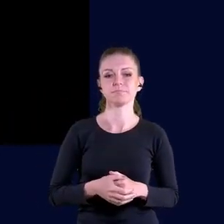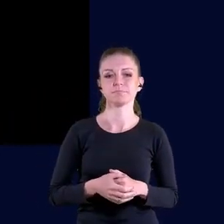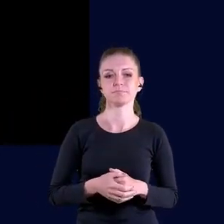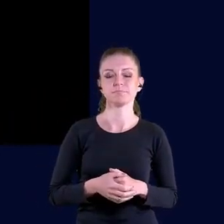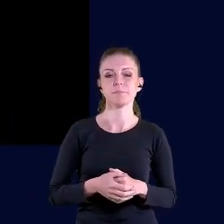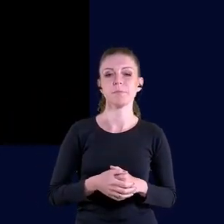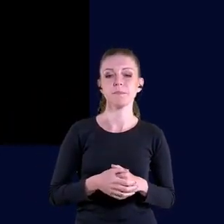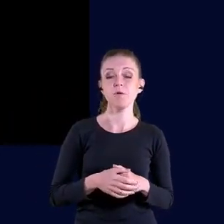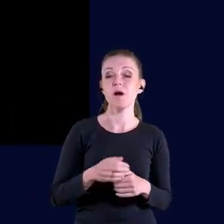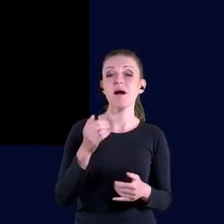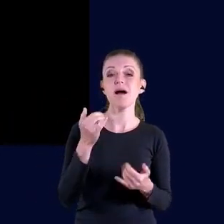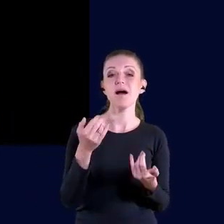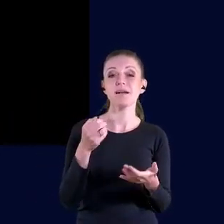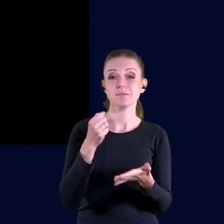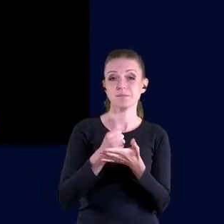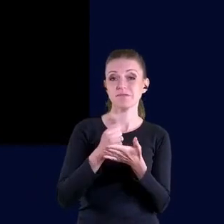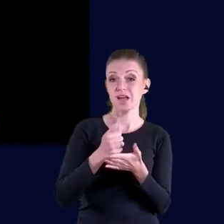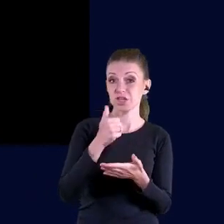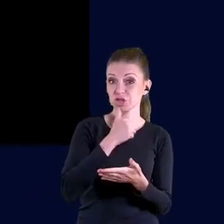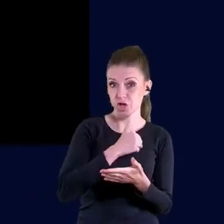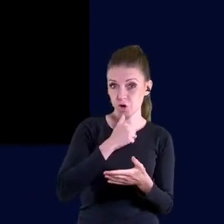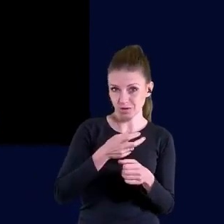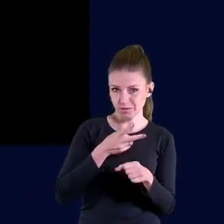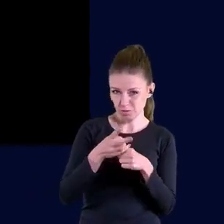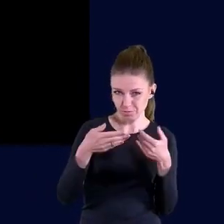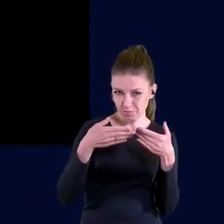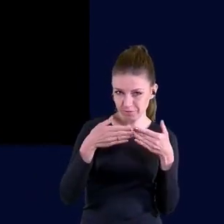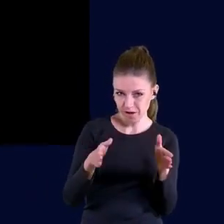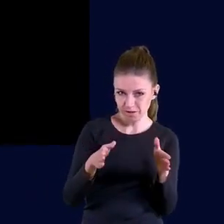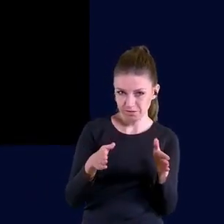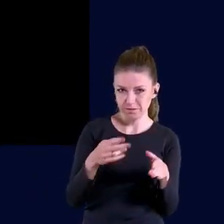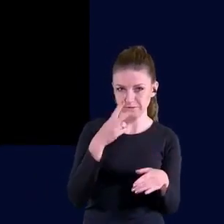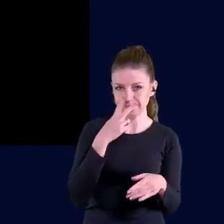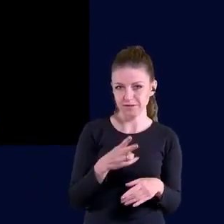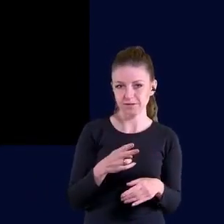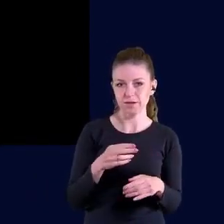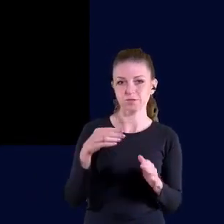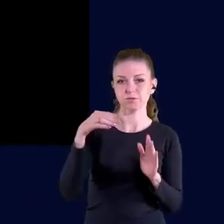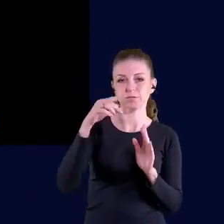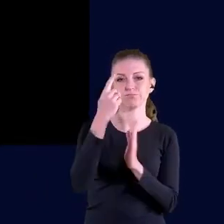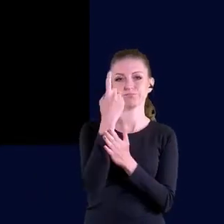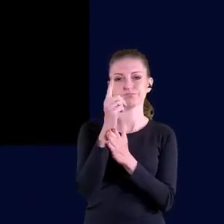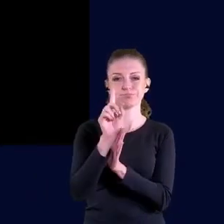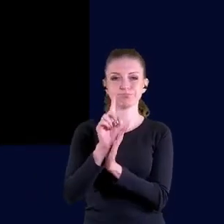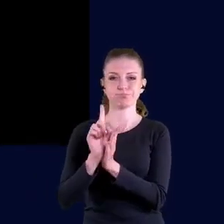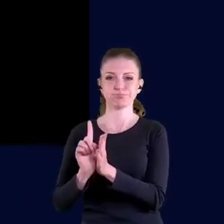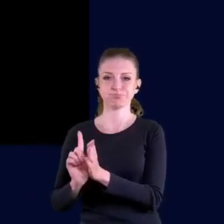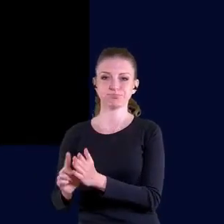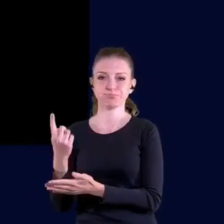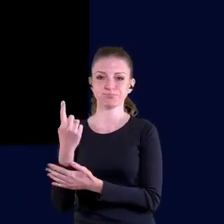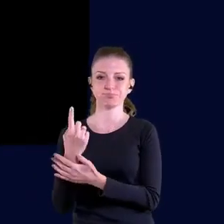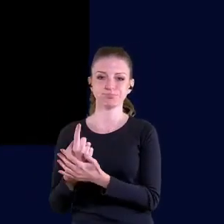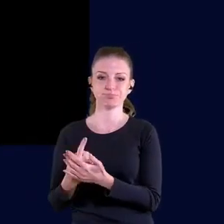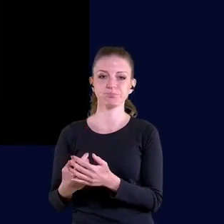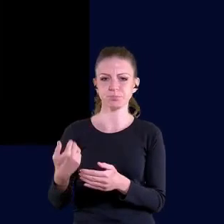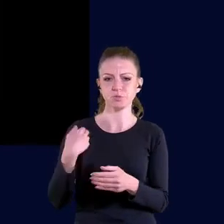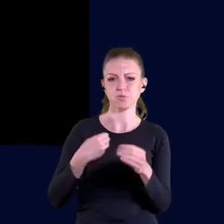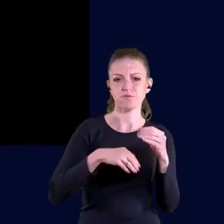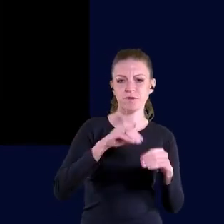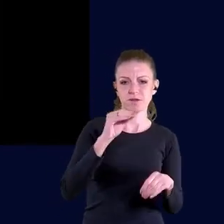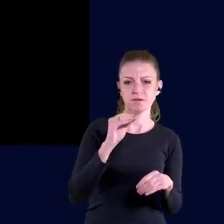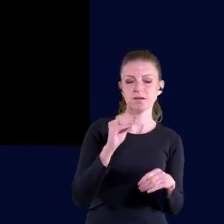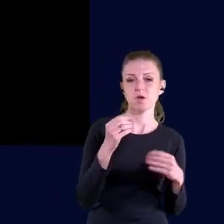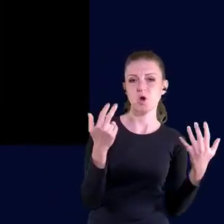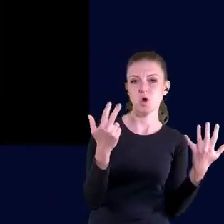zielonym dostępie otwartym dostępie to widać spadek aczkolwiek muszę powiedzieć że takie około